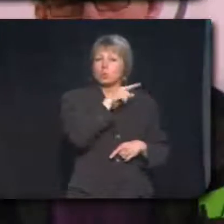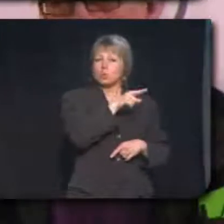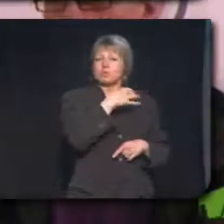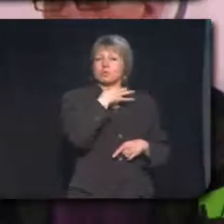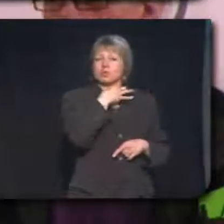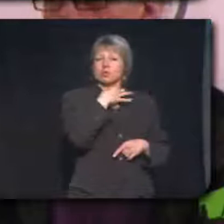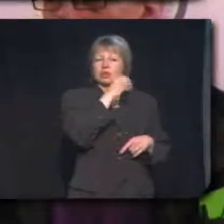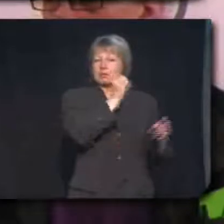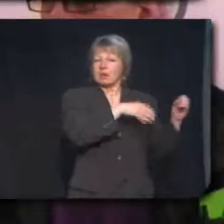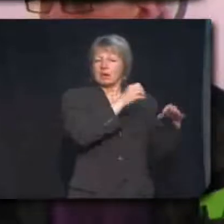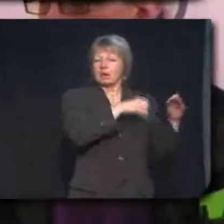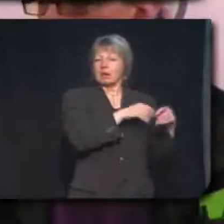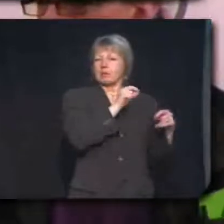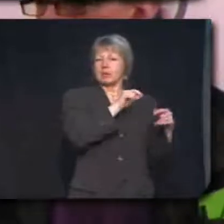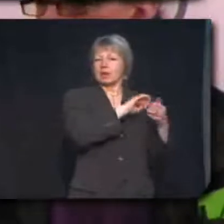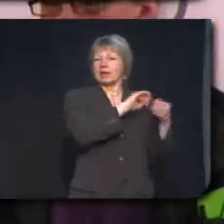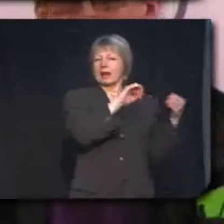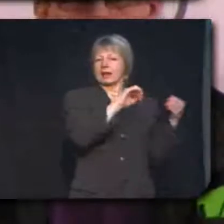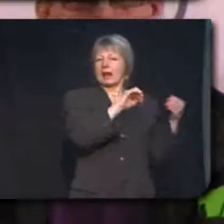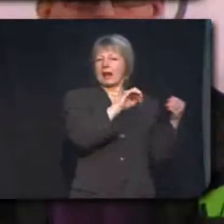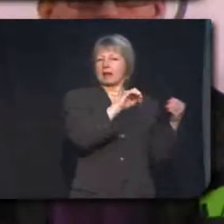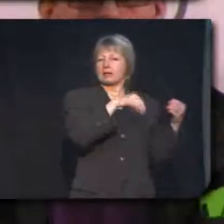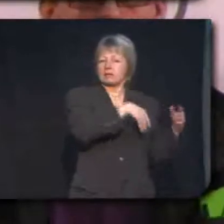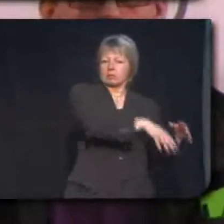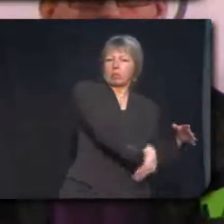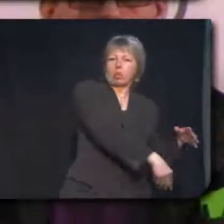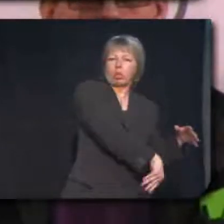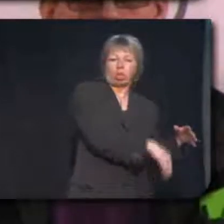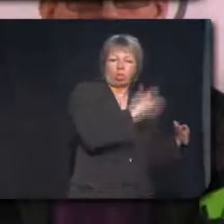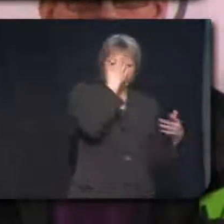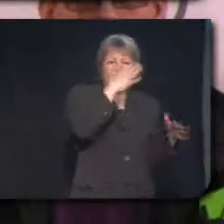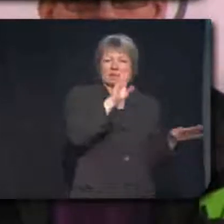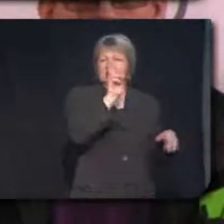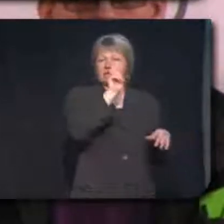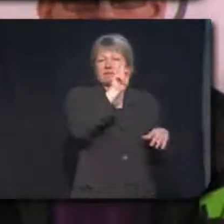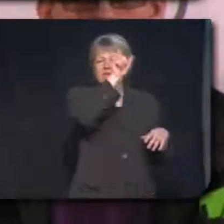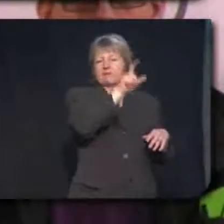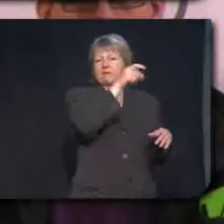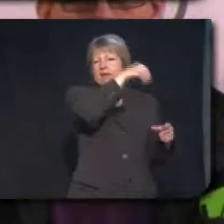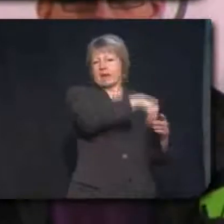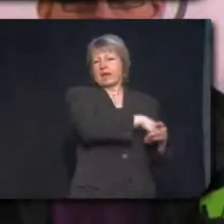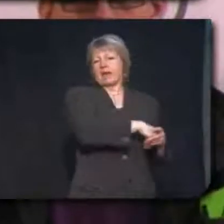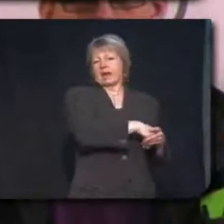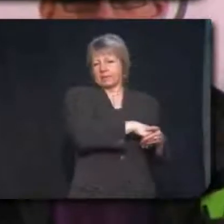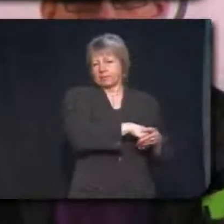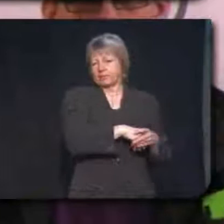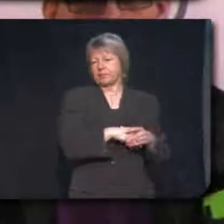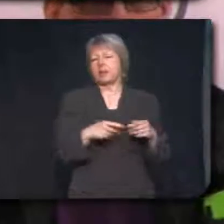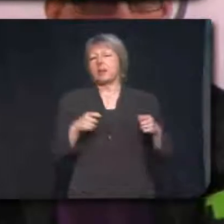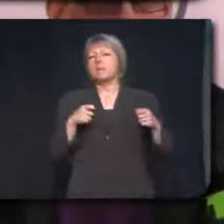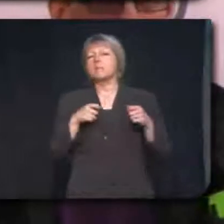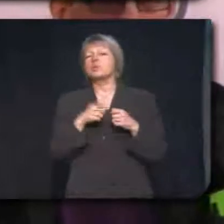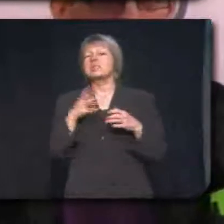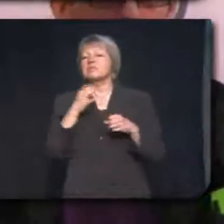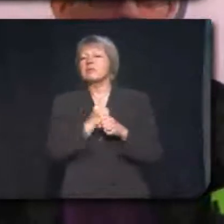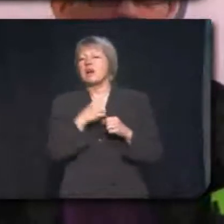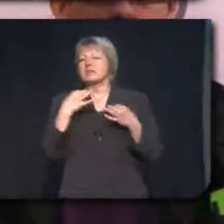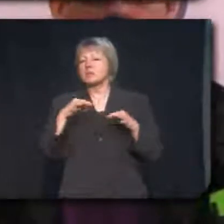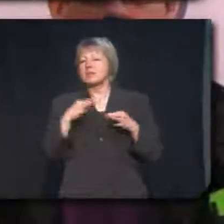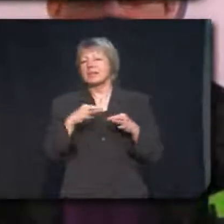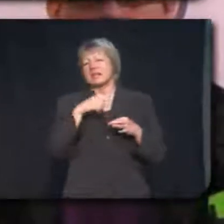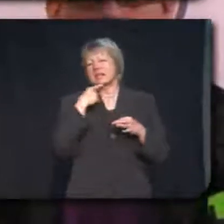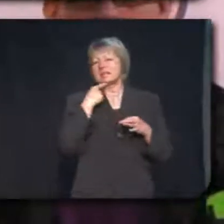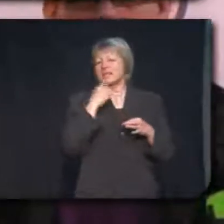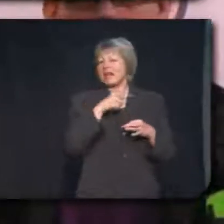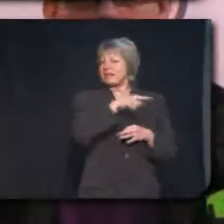ist das getrennt und das kann man Leute Bundesverfassungsgericht auch bisher nur mit Urnen erreichen nur dort ist